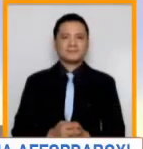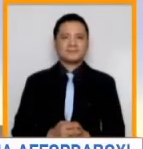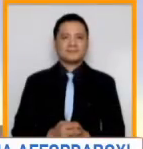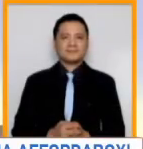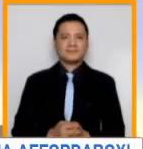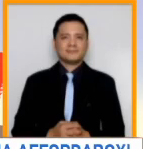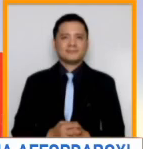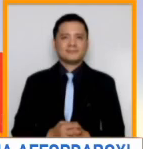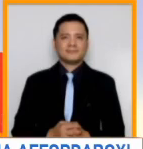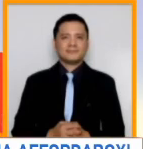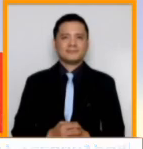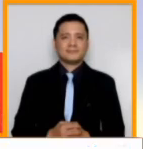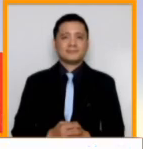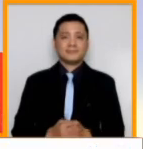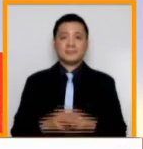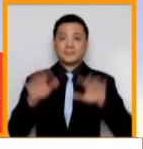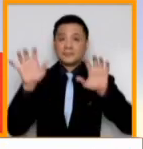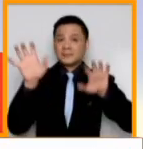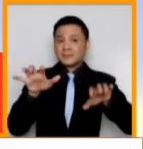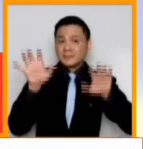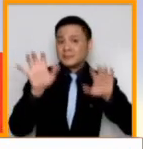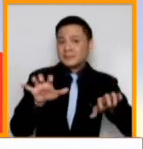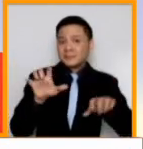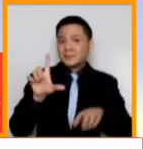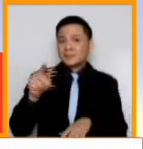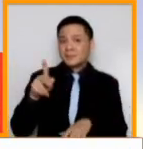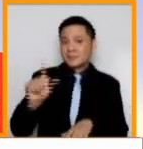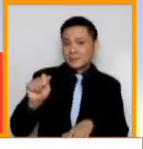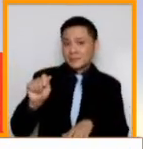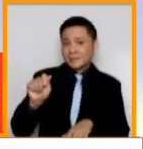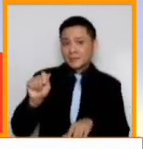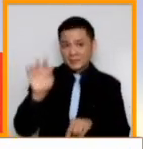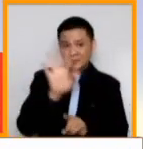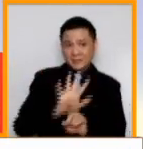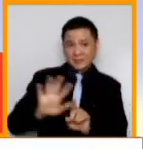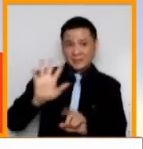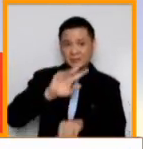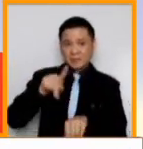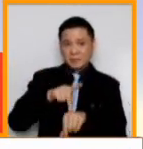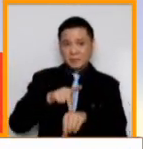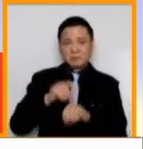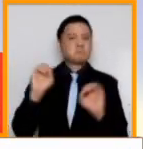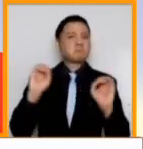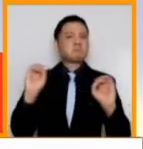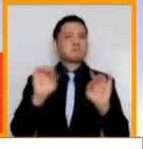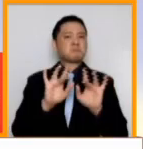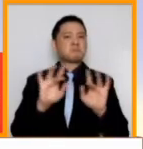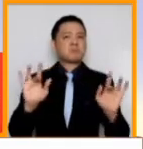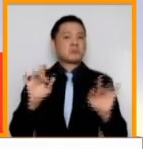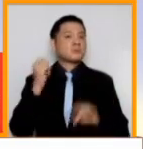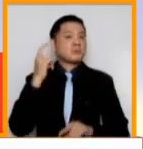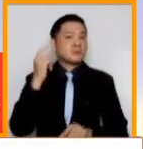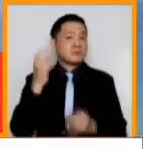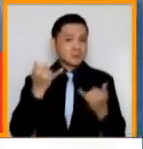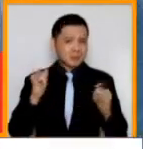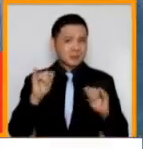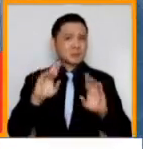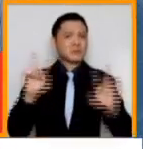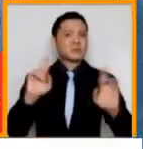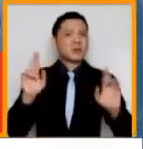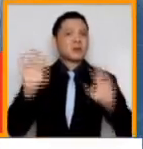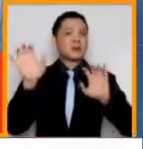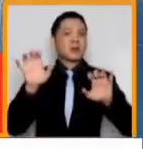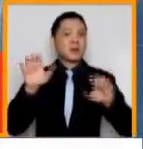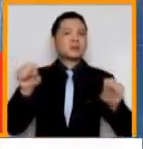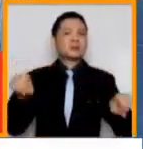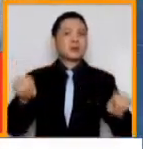bagyo o low pressure area sa loob ng Philippine Area of Responsibility, pero maging I am ready sa mga pag-ulan ngayong araw na ito. Dahil po ito sa hayang